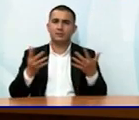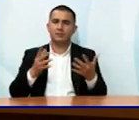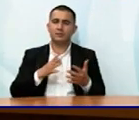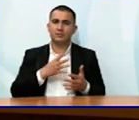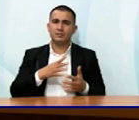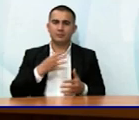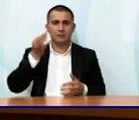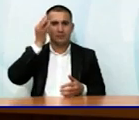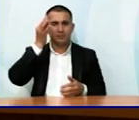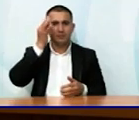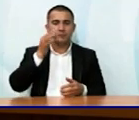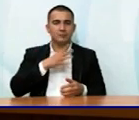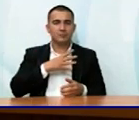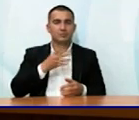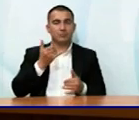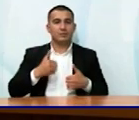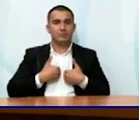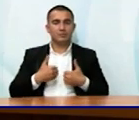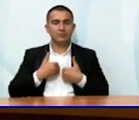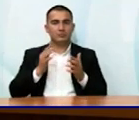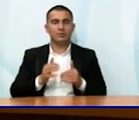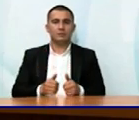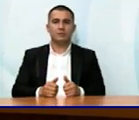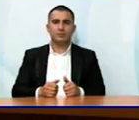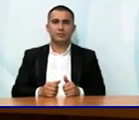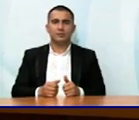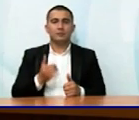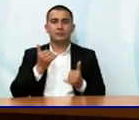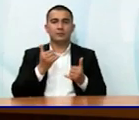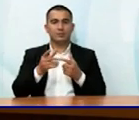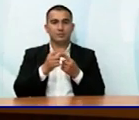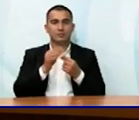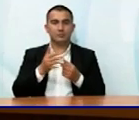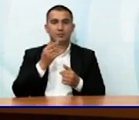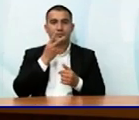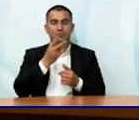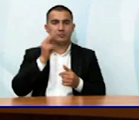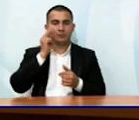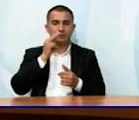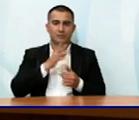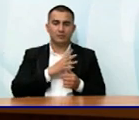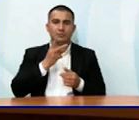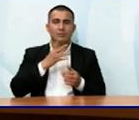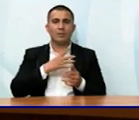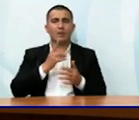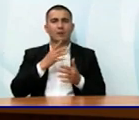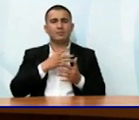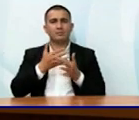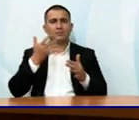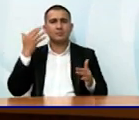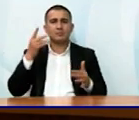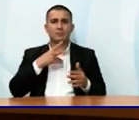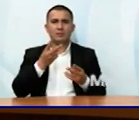qudrat xotirlab chiqishga harakat qilamiz. Biz ikkita darsni ataylab o'tilgan barcha mavzularni